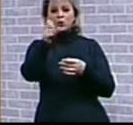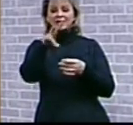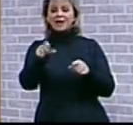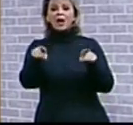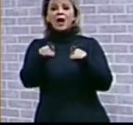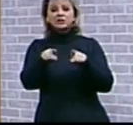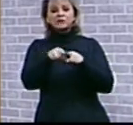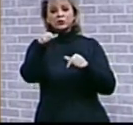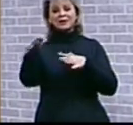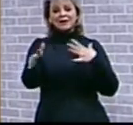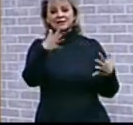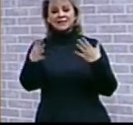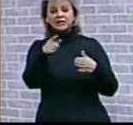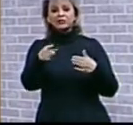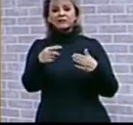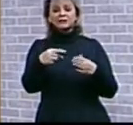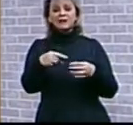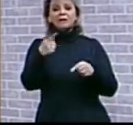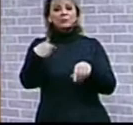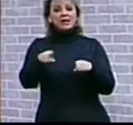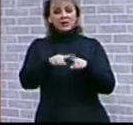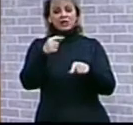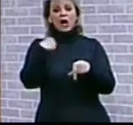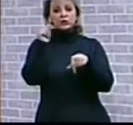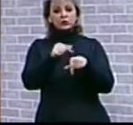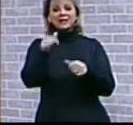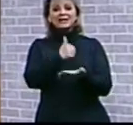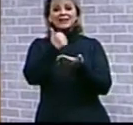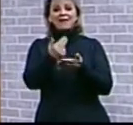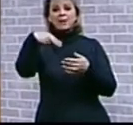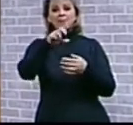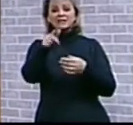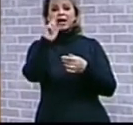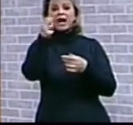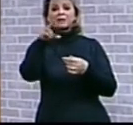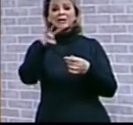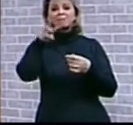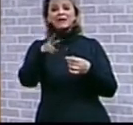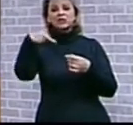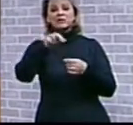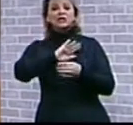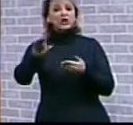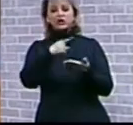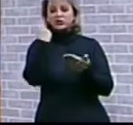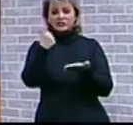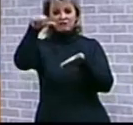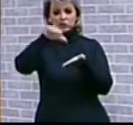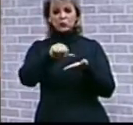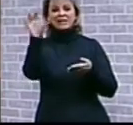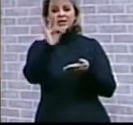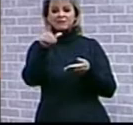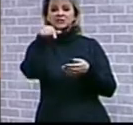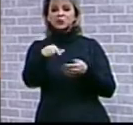все-таки раскачивает. Вот это я ощущаю. Главная партия в «Кармен» для Марины Домашенко не единственное выступление в